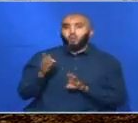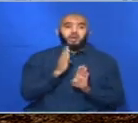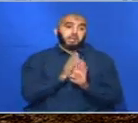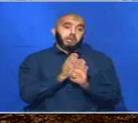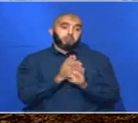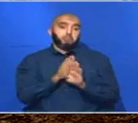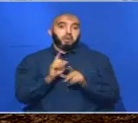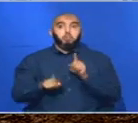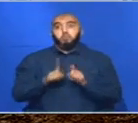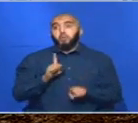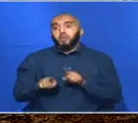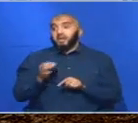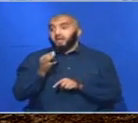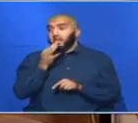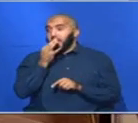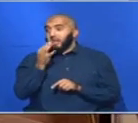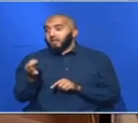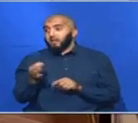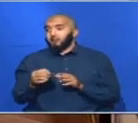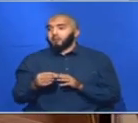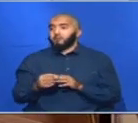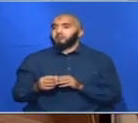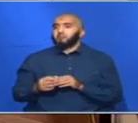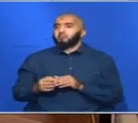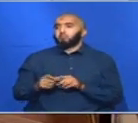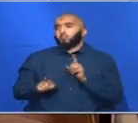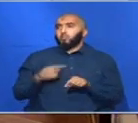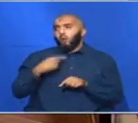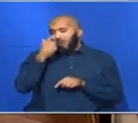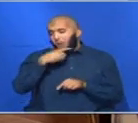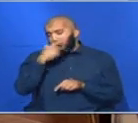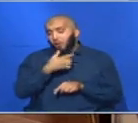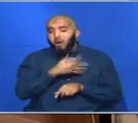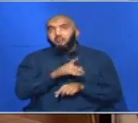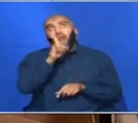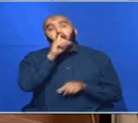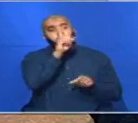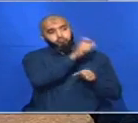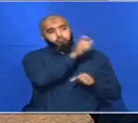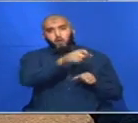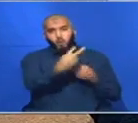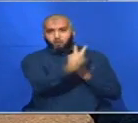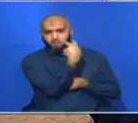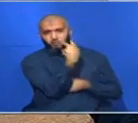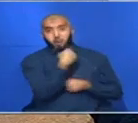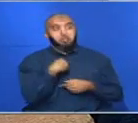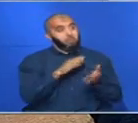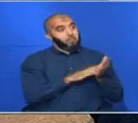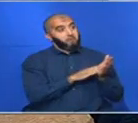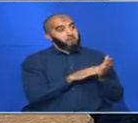بانني فعلت ذلك رياء وسمعه وانما ليس بينه وبين